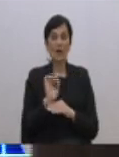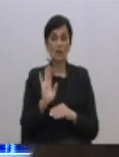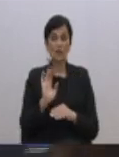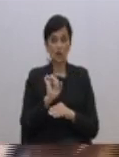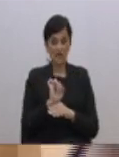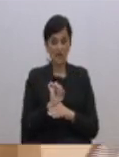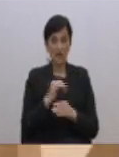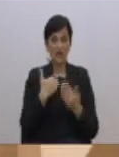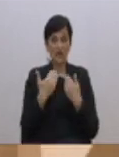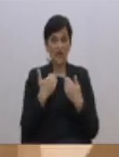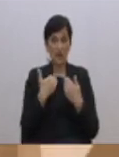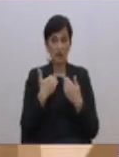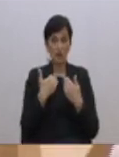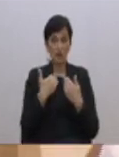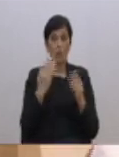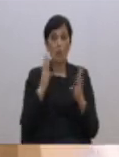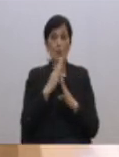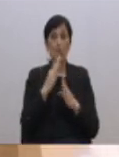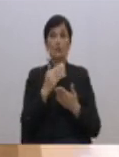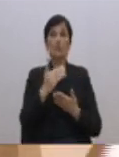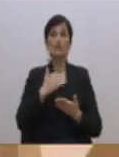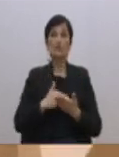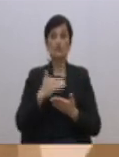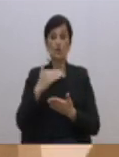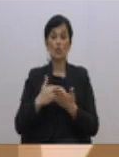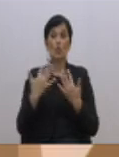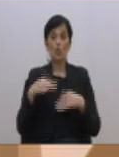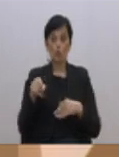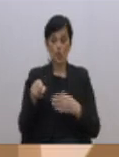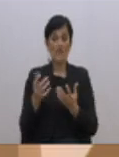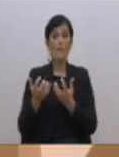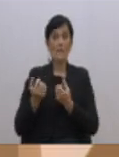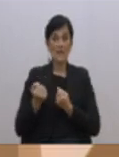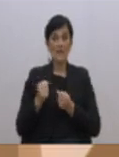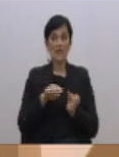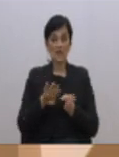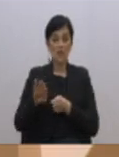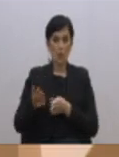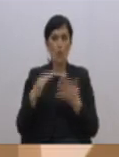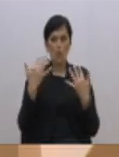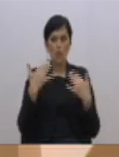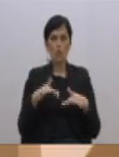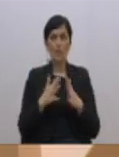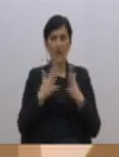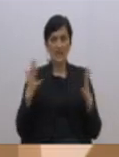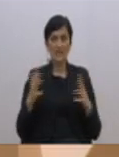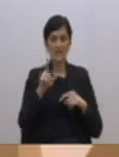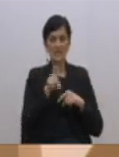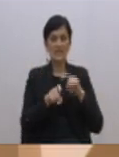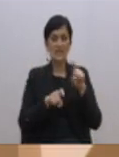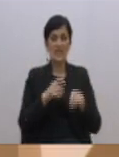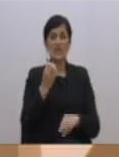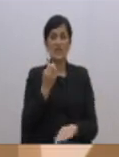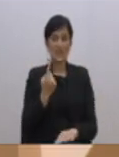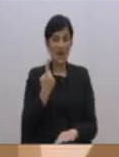ხრა. ბუნებრივია, ის შედეგები, რაც უკვე დადგა, მიღებულია და არის უკვე დიდი ნაბიჯი გადადგმული, რომ კიდევ